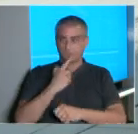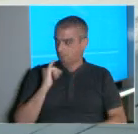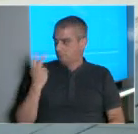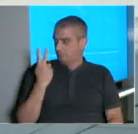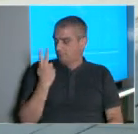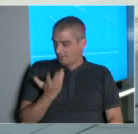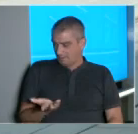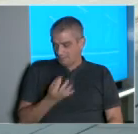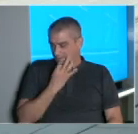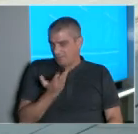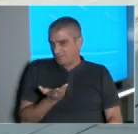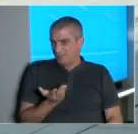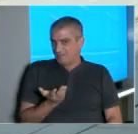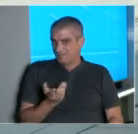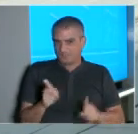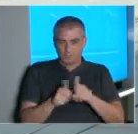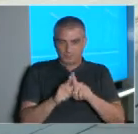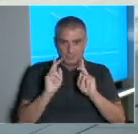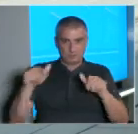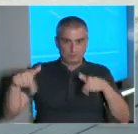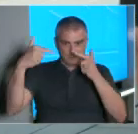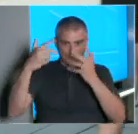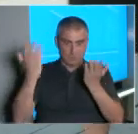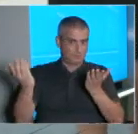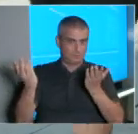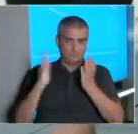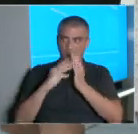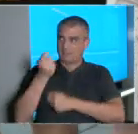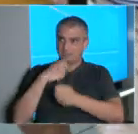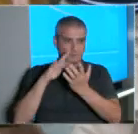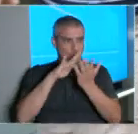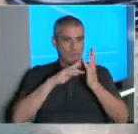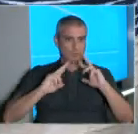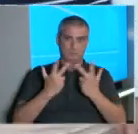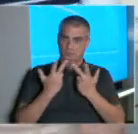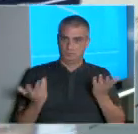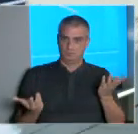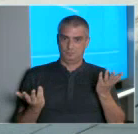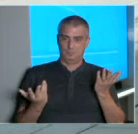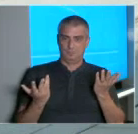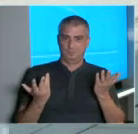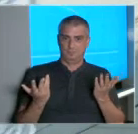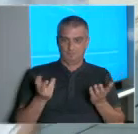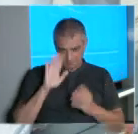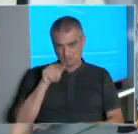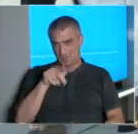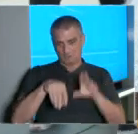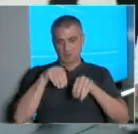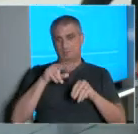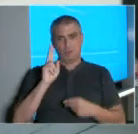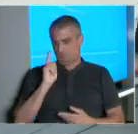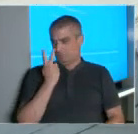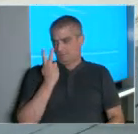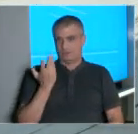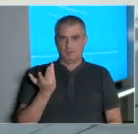כן, בוודאי, מה השאלה? כמו שיש מצלמות בבתי עסק, במקומות ציבוריים, גם בקלפיות,